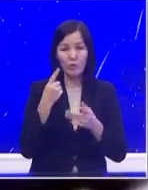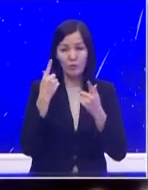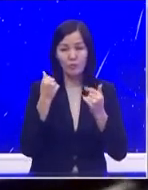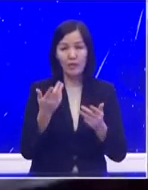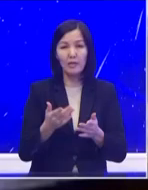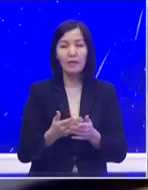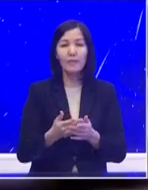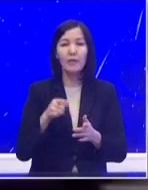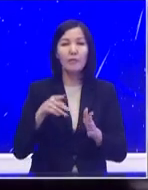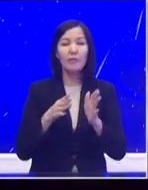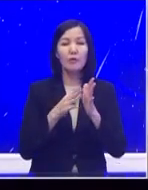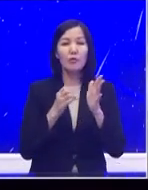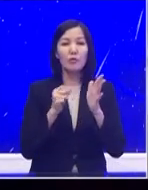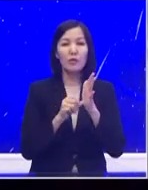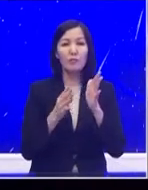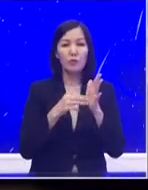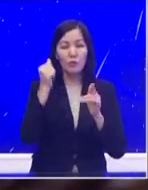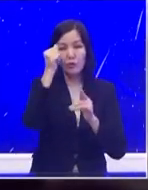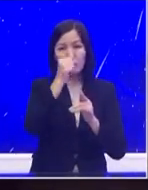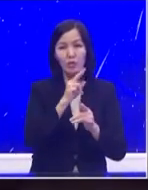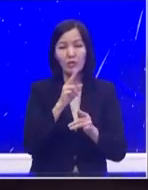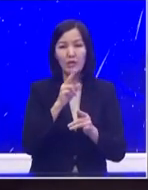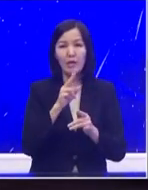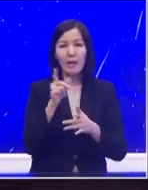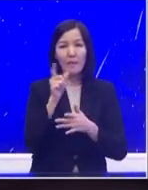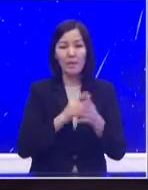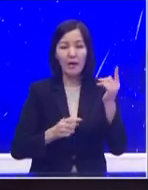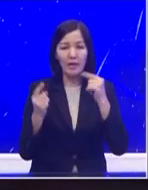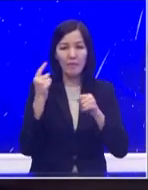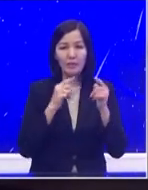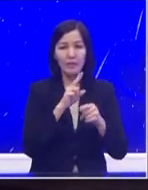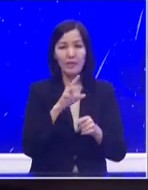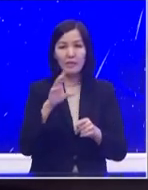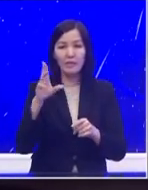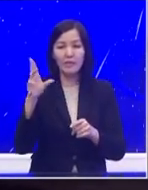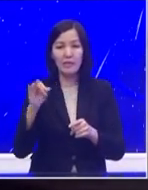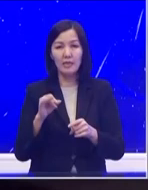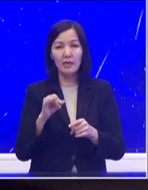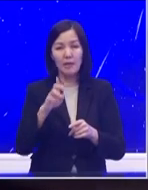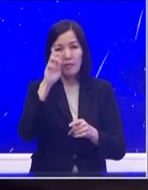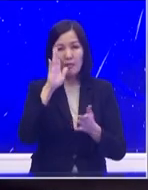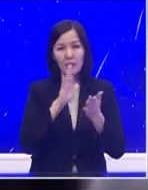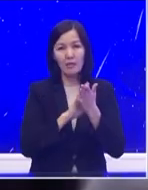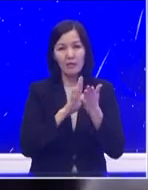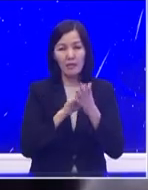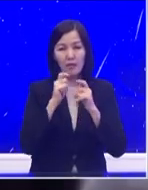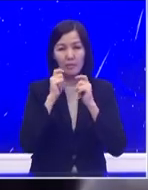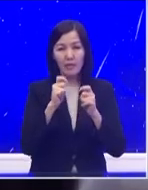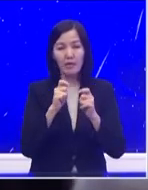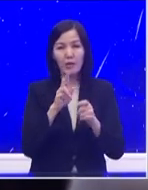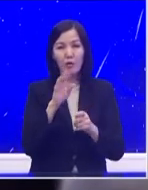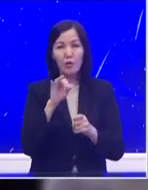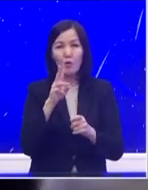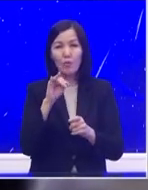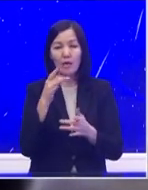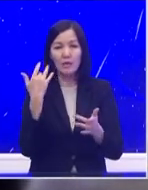Ақынның 1969 жылы жарыққа шыққан «Кісен ашқан» поэмасына Қазақ КСР-ның мемлекеттік сыйлығы берілді. Жұбан ақын Құрманғазының